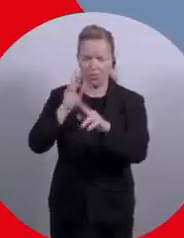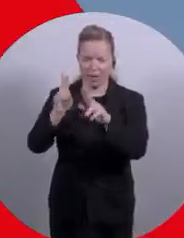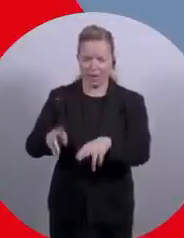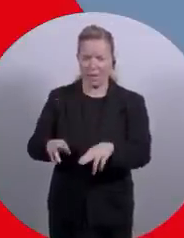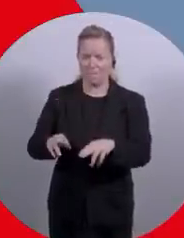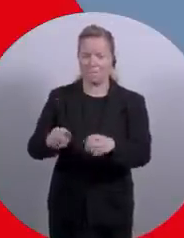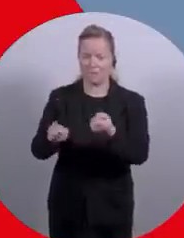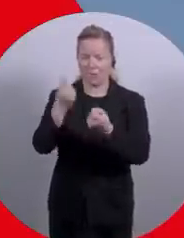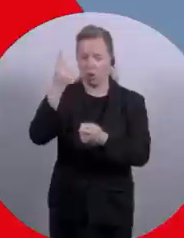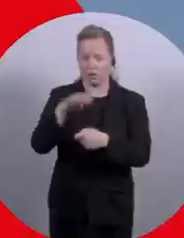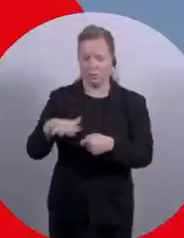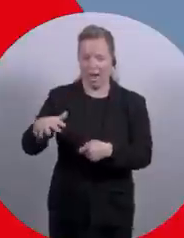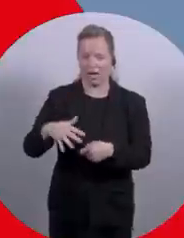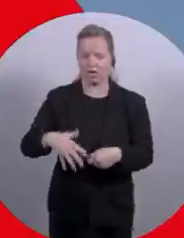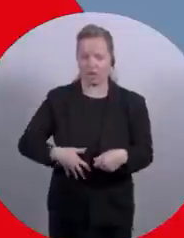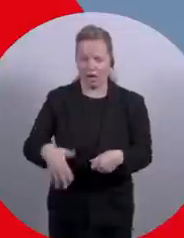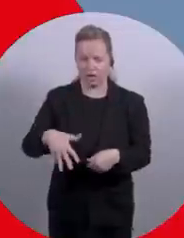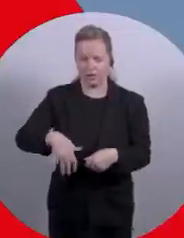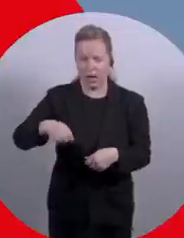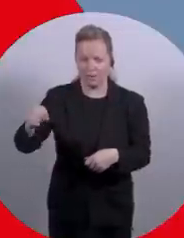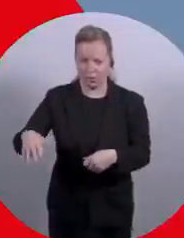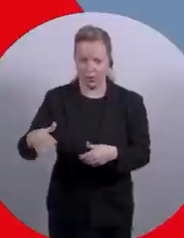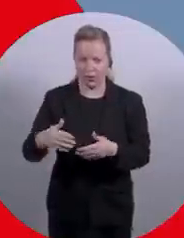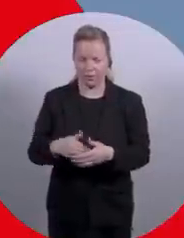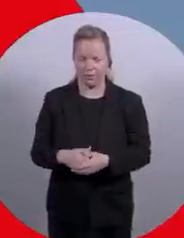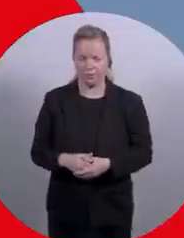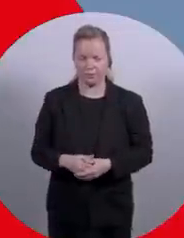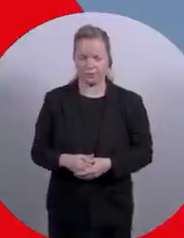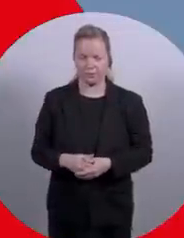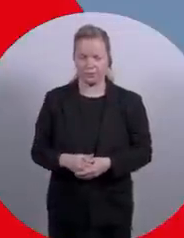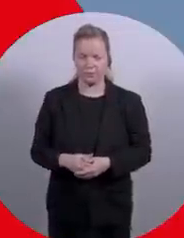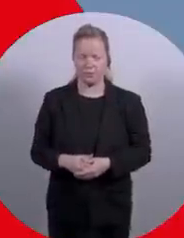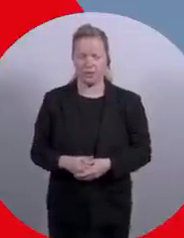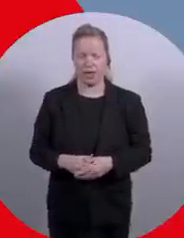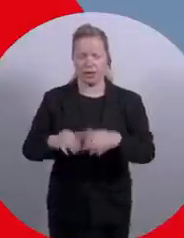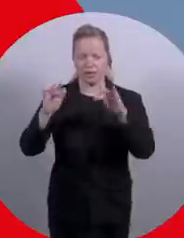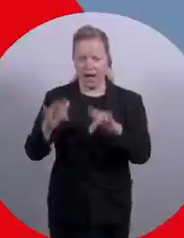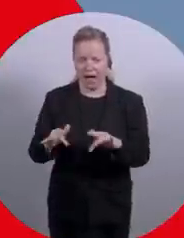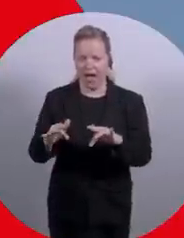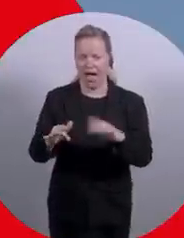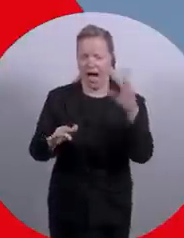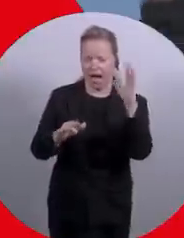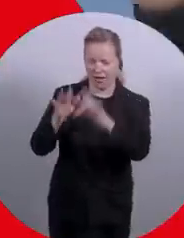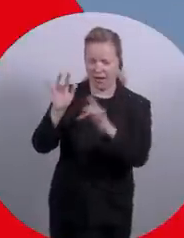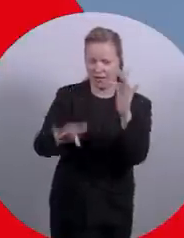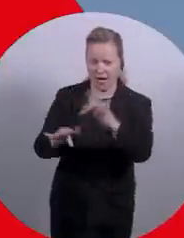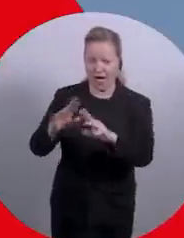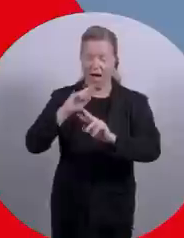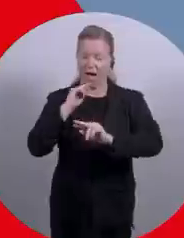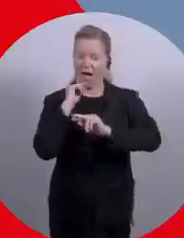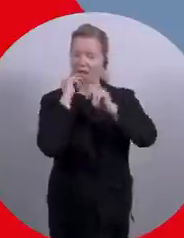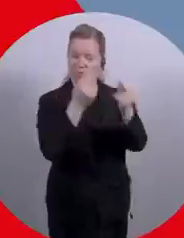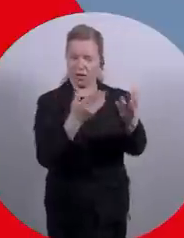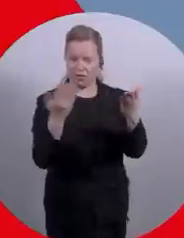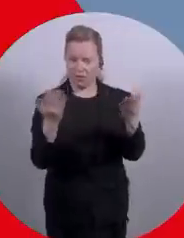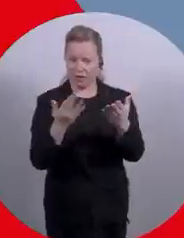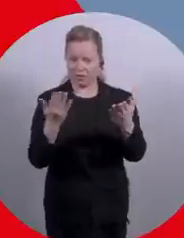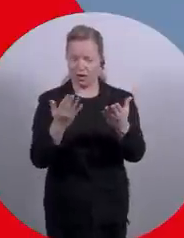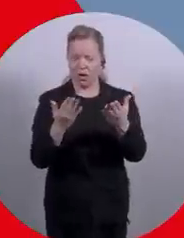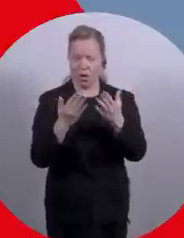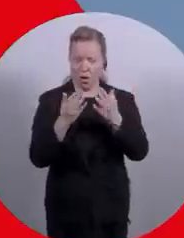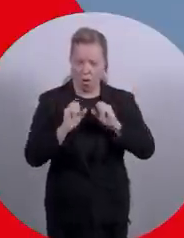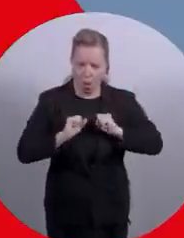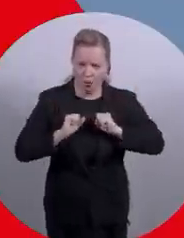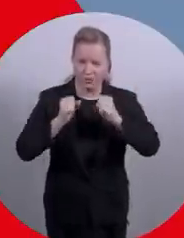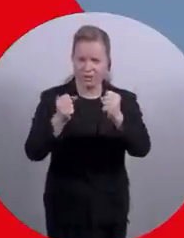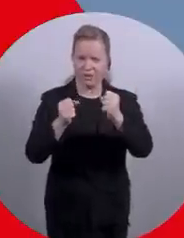Schwangerschaftsabbrüchen und die Antwort auf einen backlash die Antwort auf Angriffe kann für unser Sozialdemokratinnen immer nur sein ganz offensiv nach